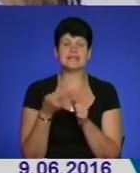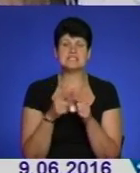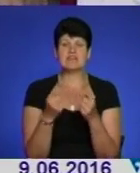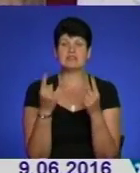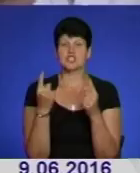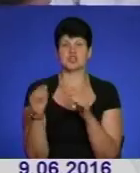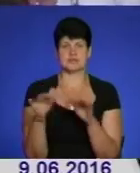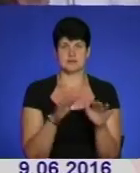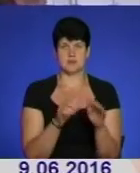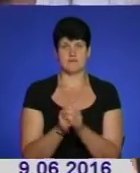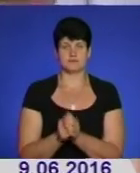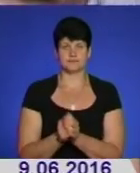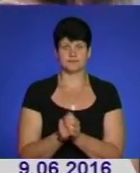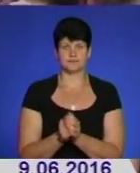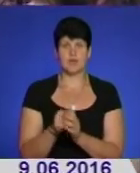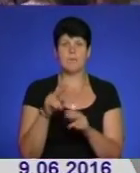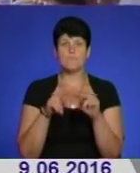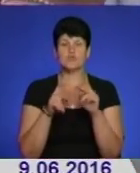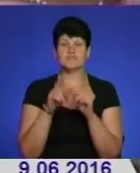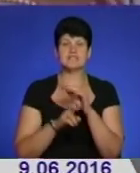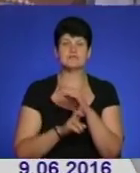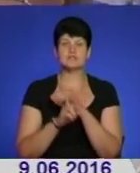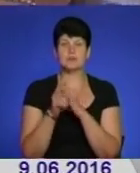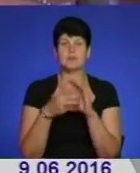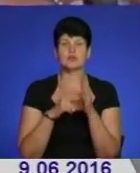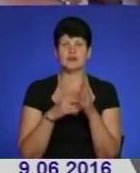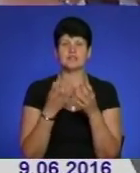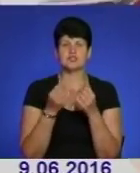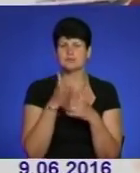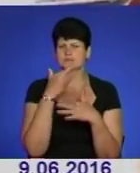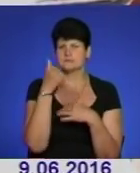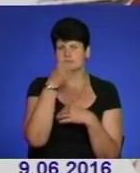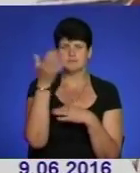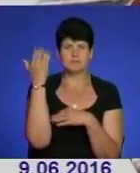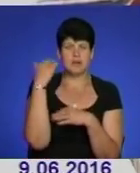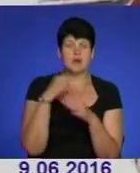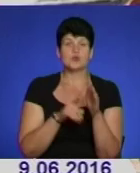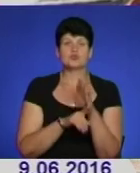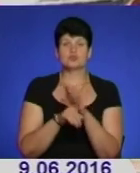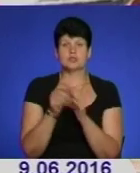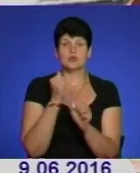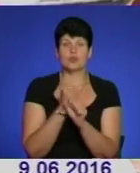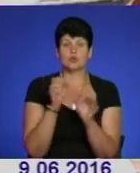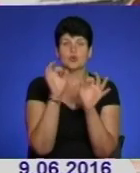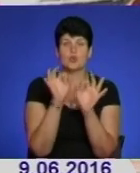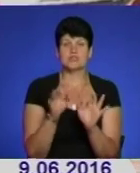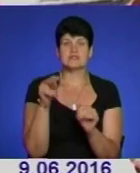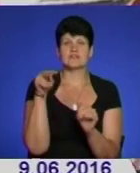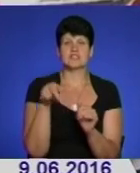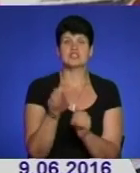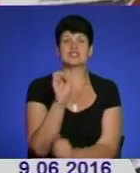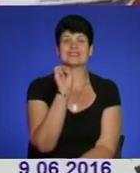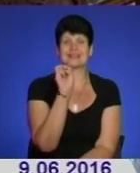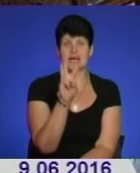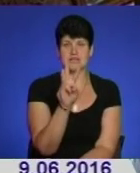величезна справа. Будівництво церкви планували ще десятки років тому, але розпочали роботу лише восени